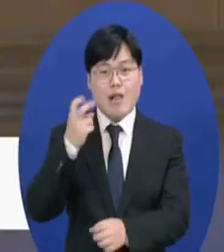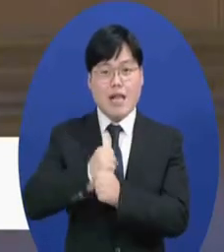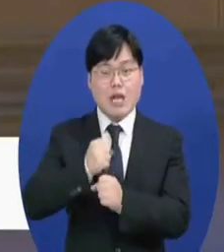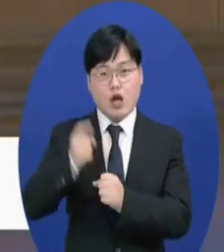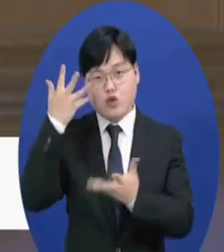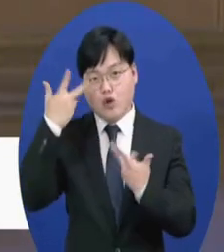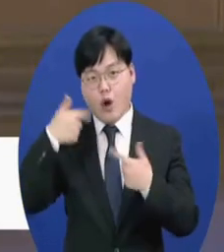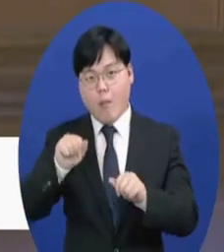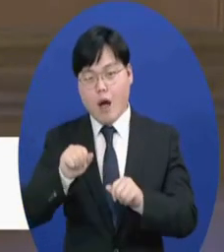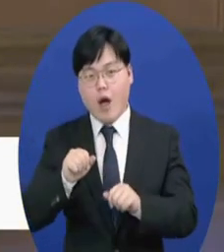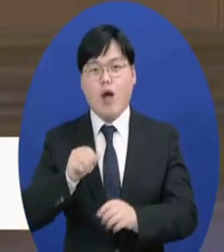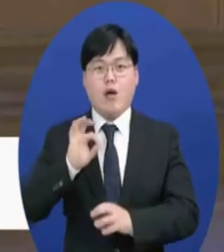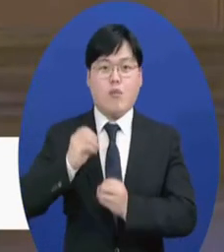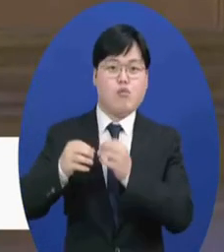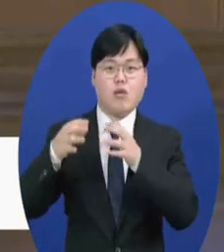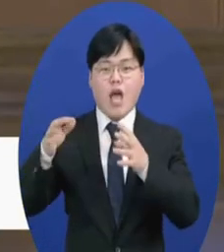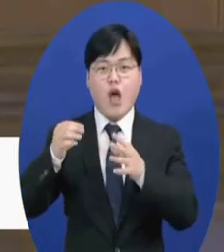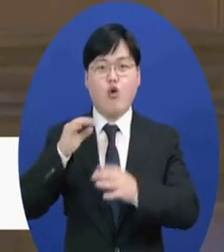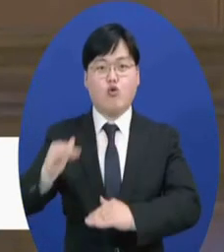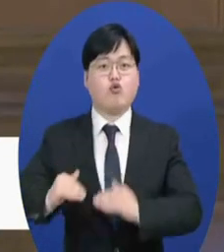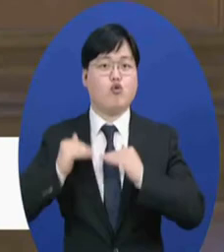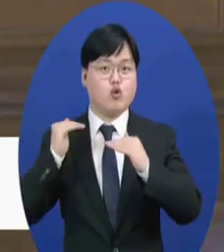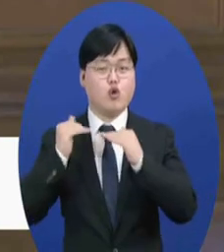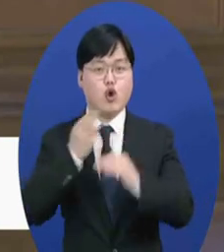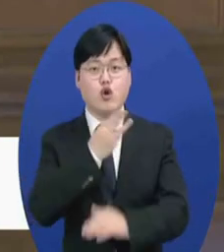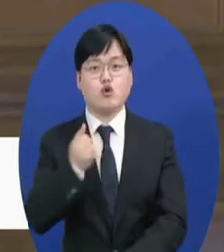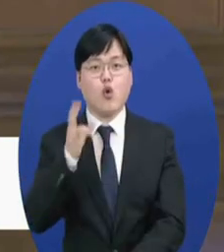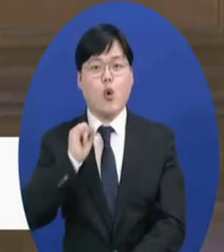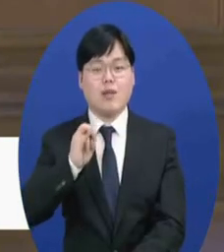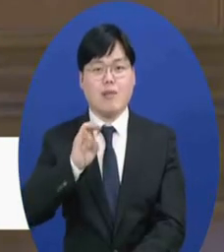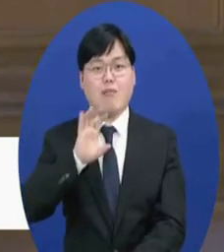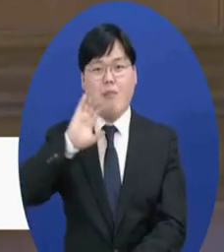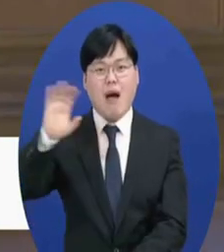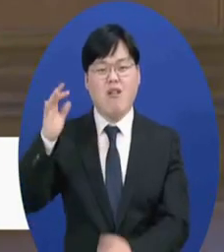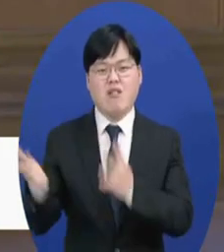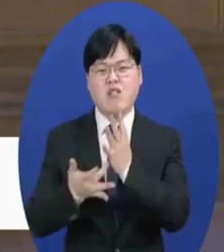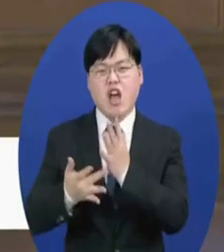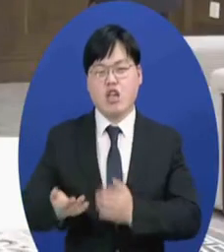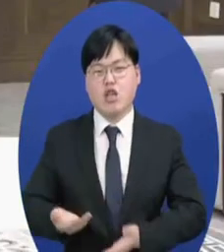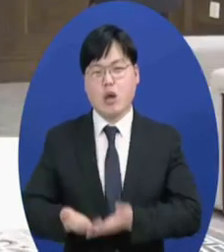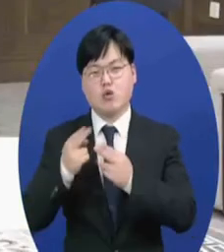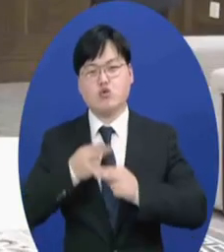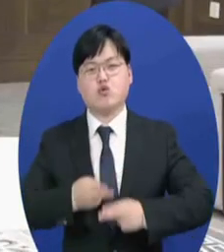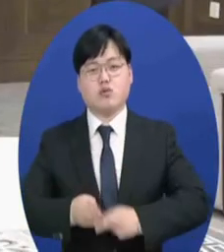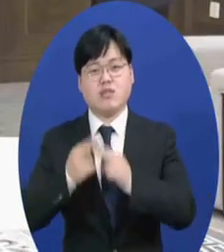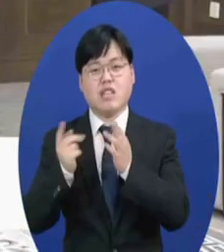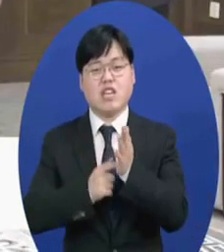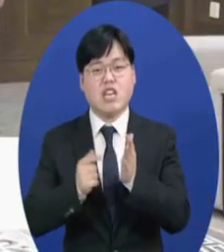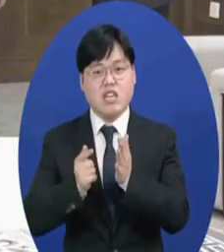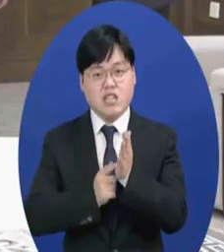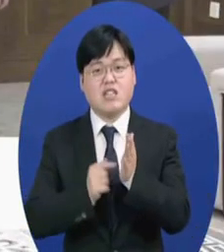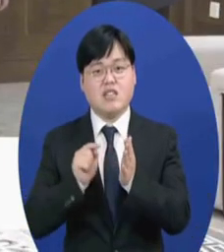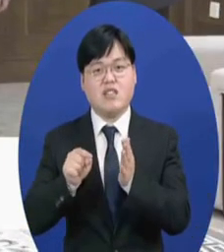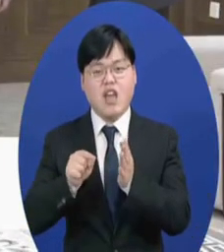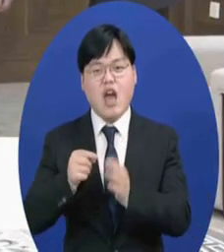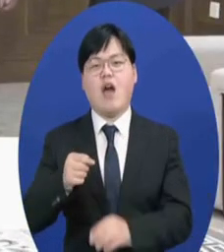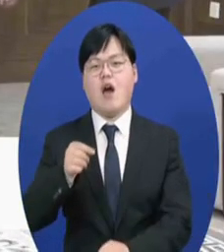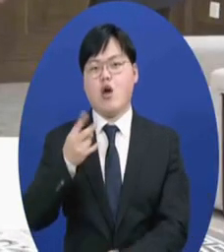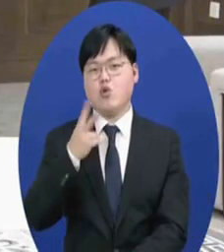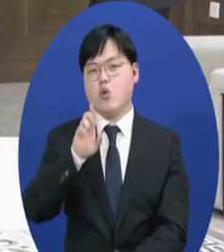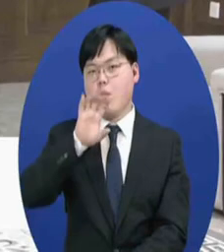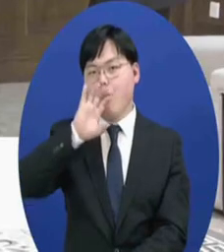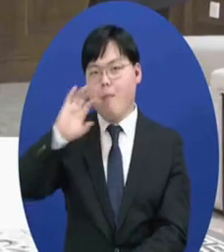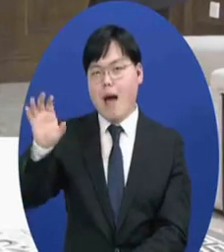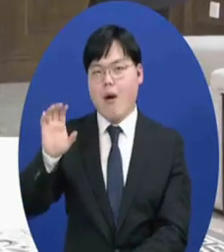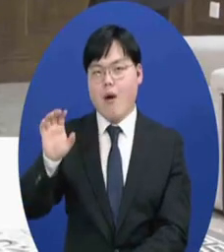ажиллагааг зохион байгуулах, боловсронгуй болгох, хөгжүүлэх, түүнчлэн шуудангийн салбарт техникийн тусалцаа дэмжлэг үзүүлэх чиг үүрэг бүхий нэгдсэн